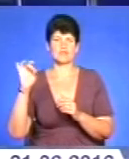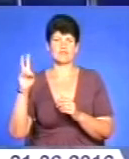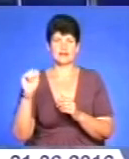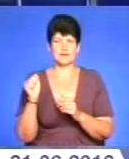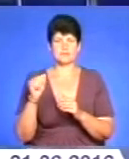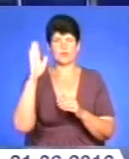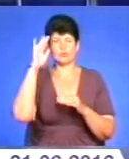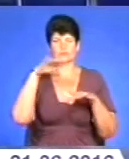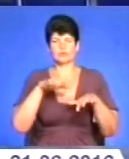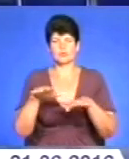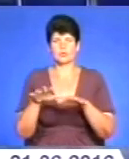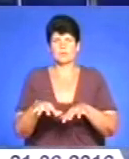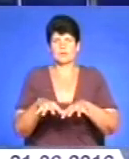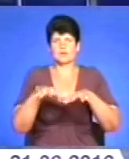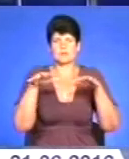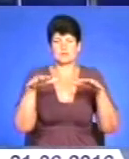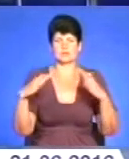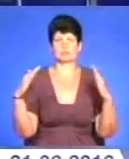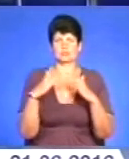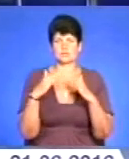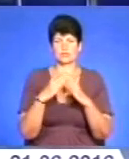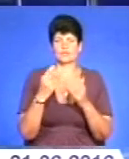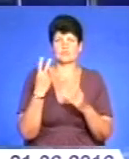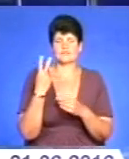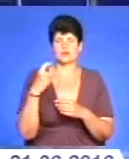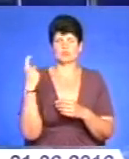водами було підтоплено житловий будинок та дві господарські будівлі. Наслідки вже ліквідували.